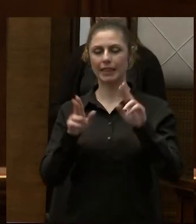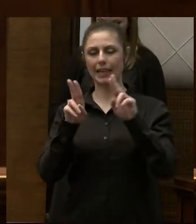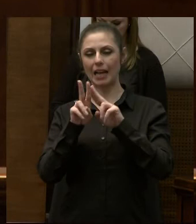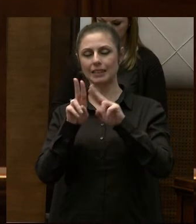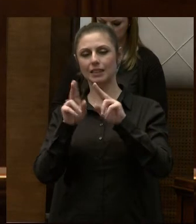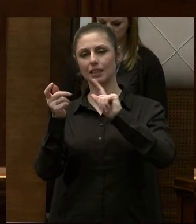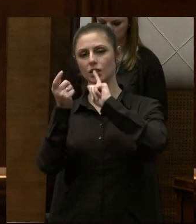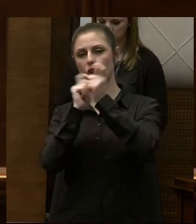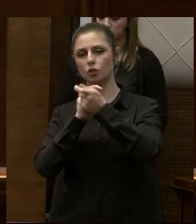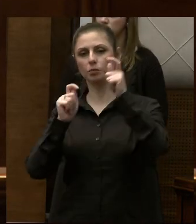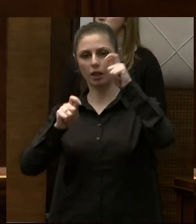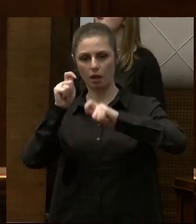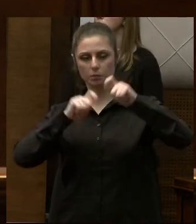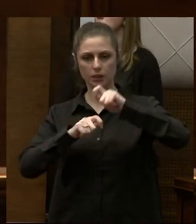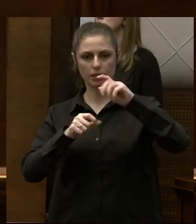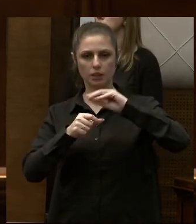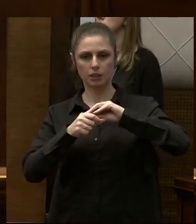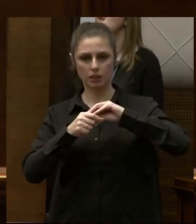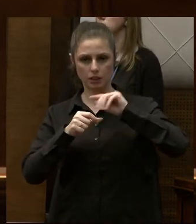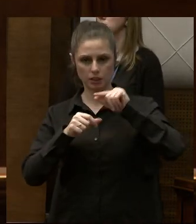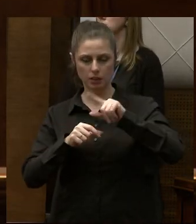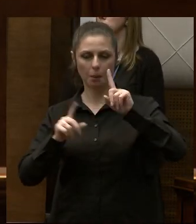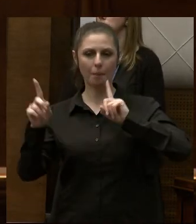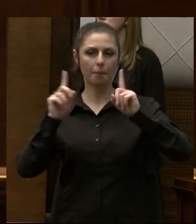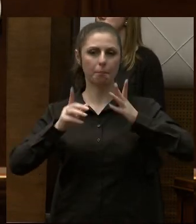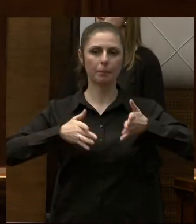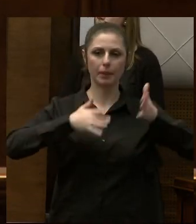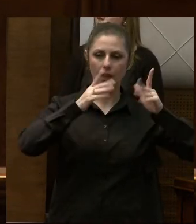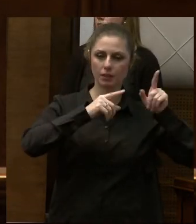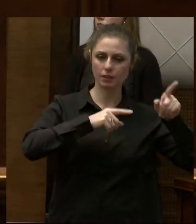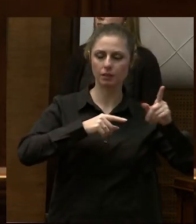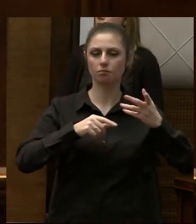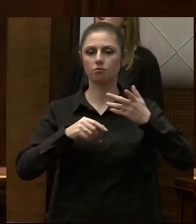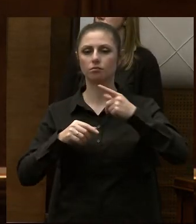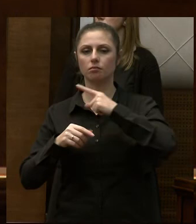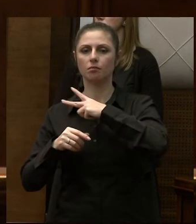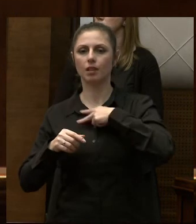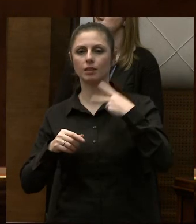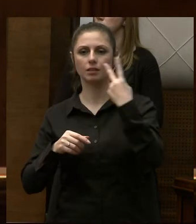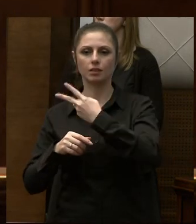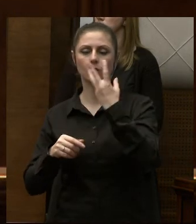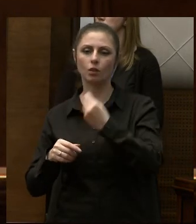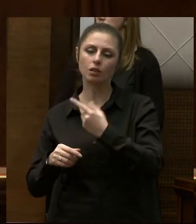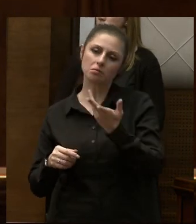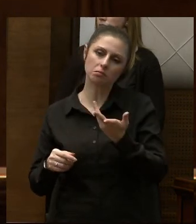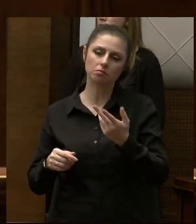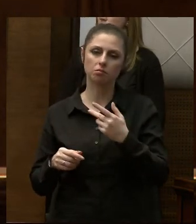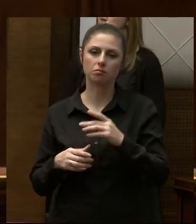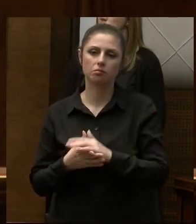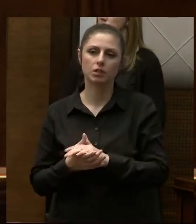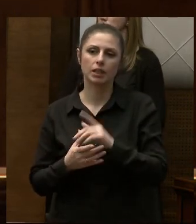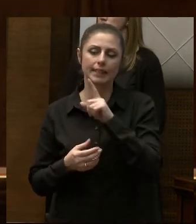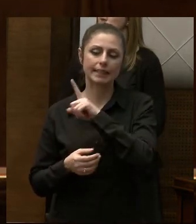dönüşüm yapacağımız için hem adliye binası hem o bina belediyeye ait olduğu için orada belediyenin de menfaatine gelişmeler olacaktır.